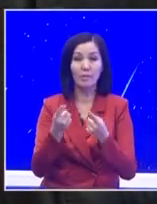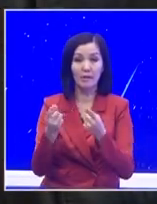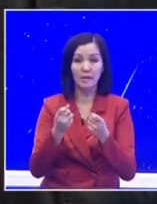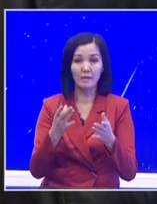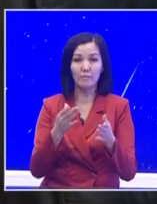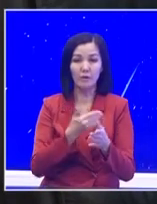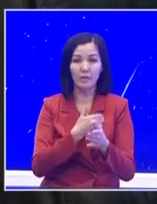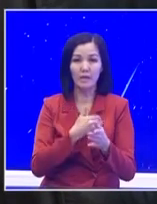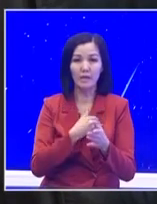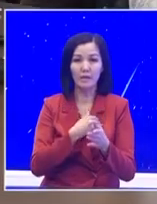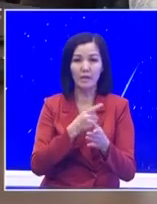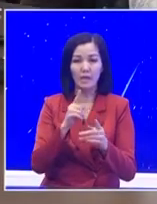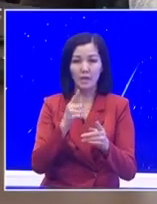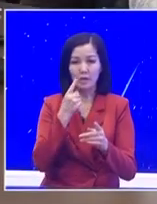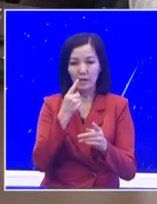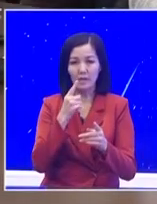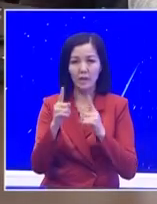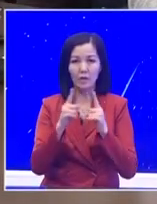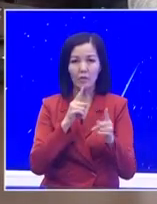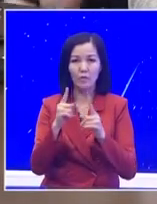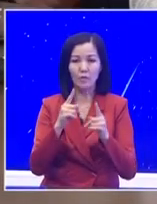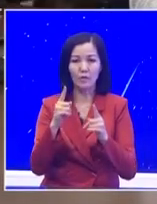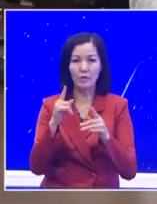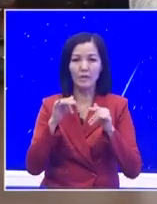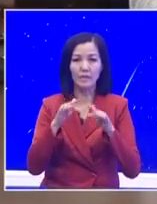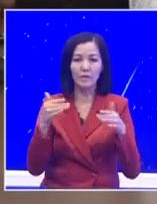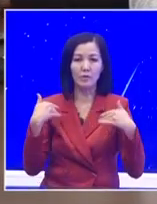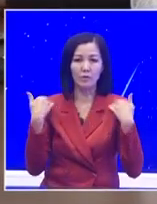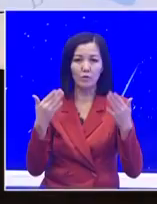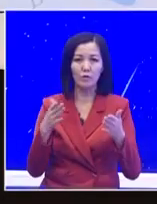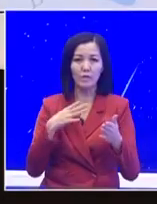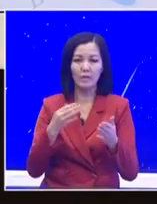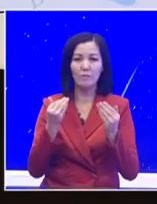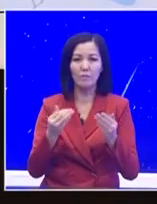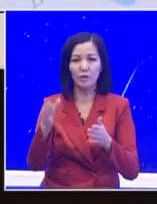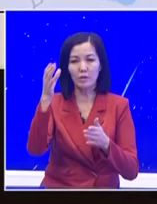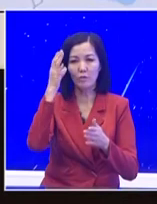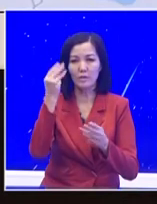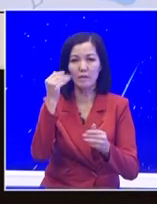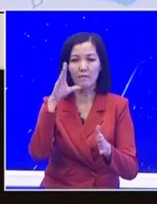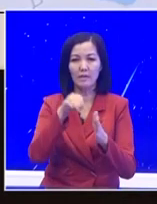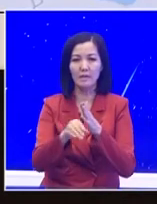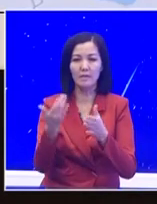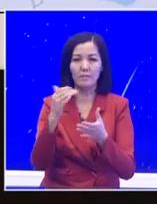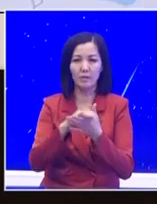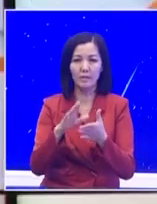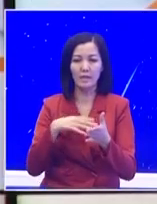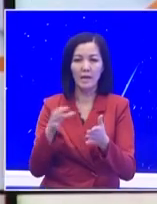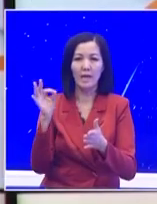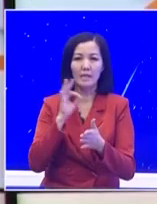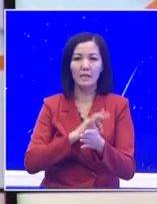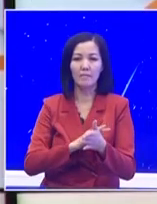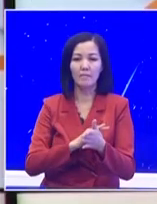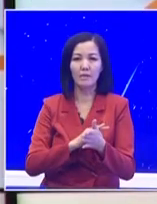жатыр. Таяуда үкімет отырысында іскер ұсыныс жасаған, ал бұл жолы сауатты инвест таныстырылым жасатты.